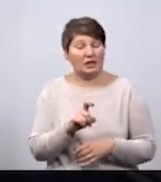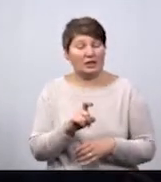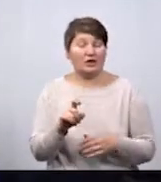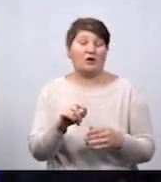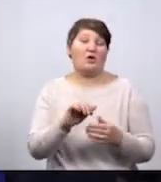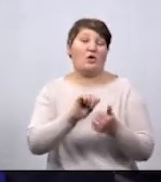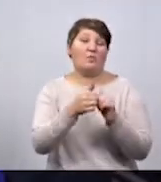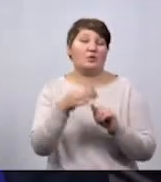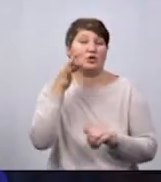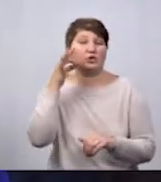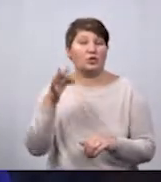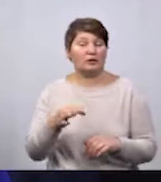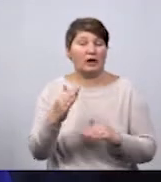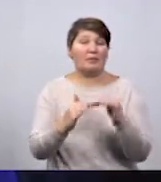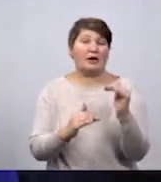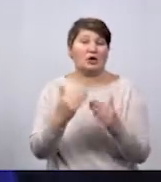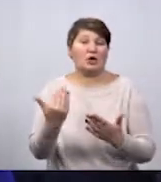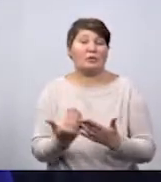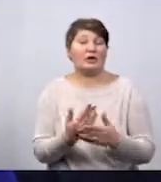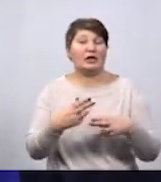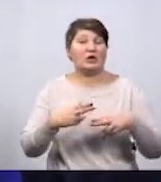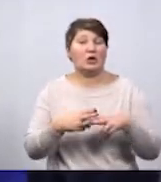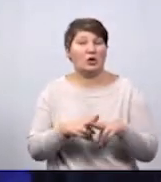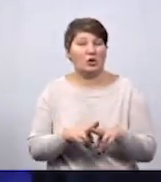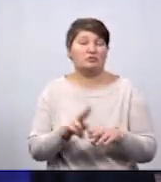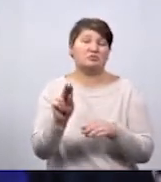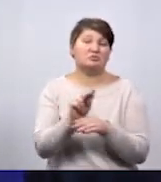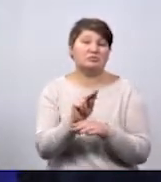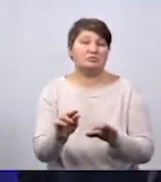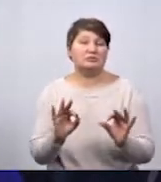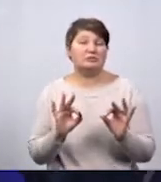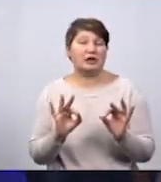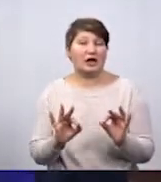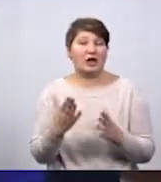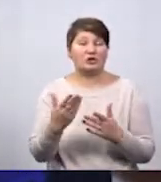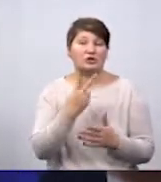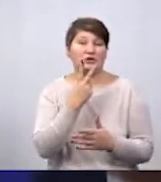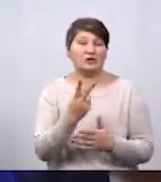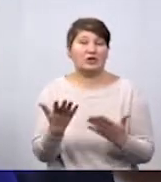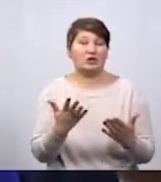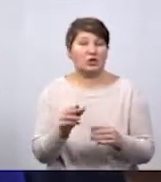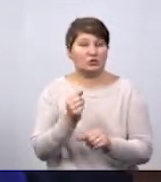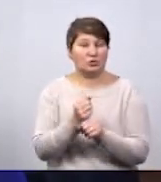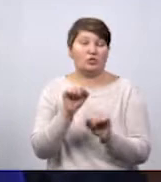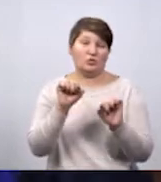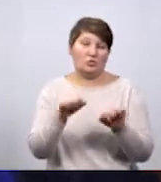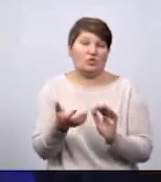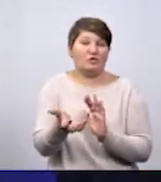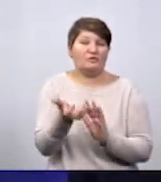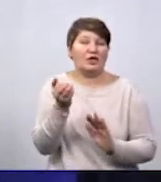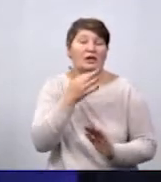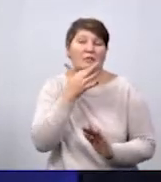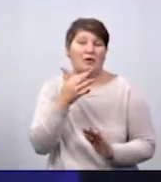і лікарськими практиками, новими технологіями, підходами до лікування. Якщо спостерігати за чиєюсь роботою, то можна почерпнути